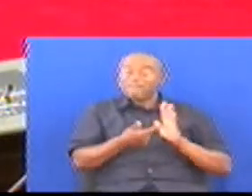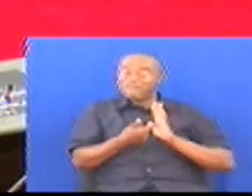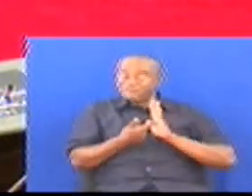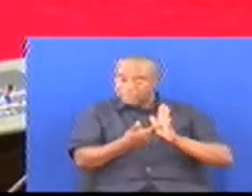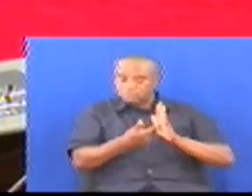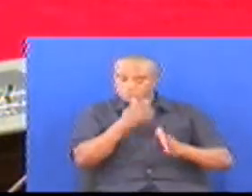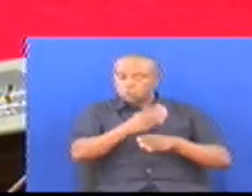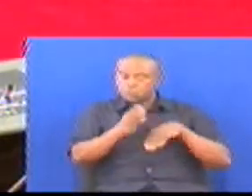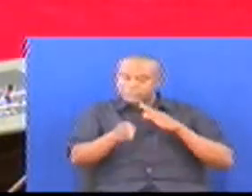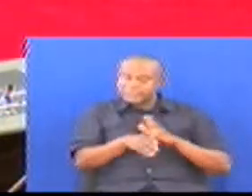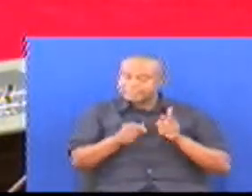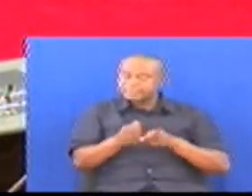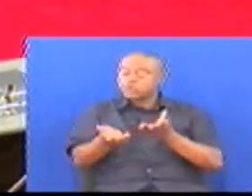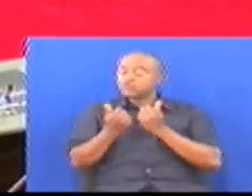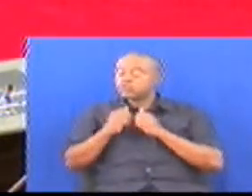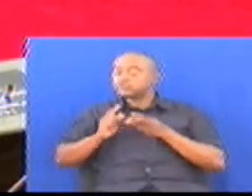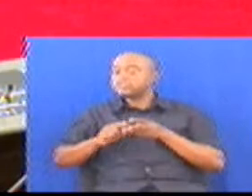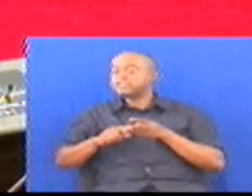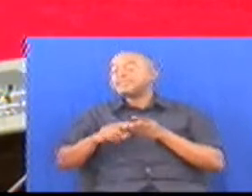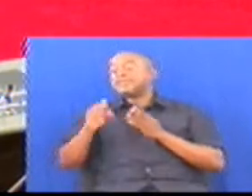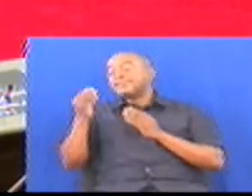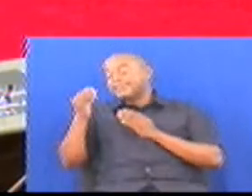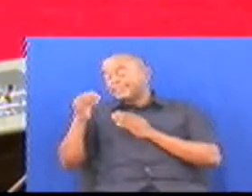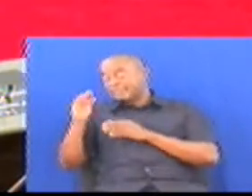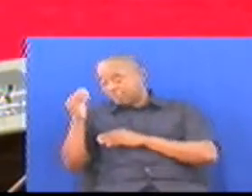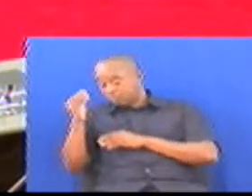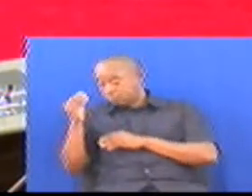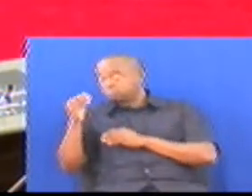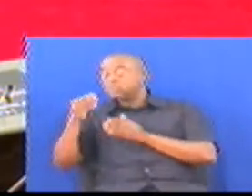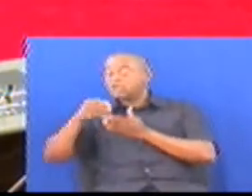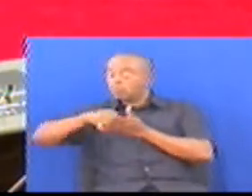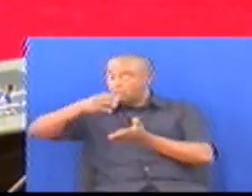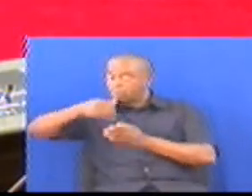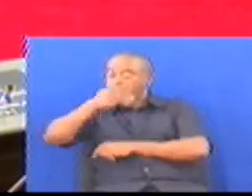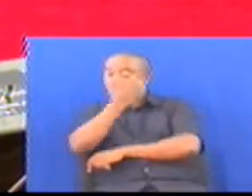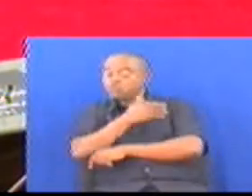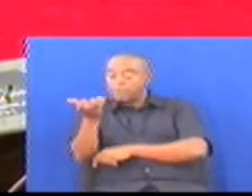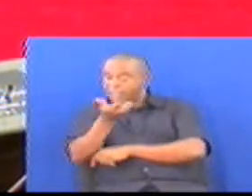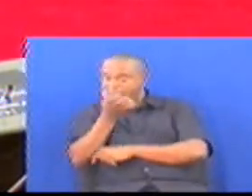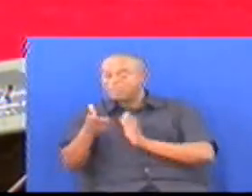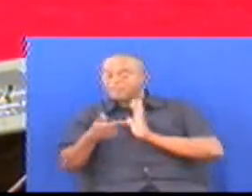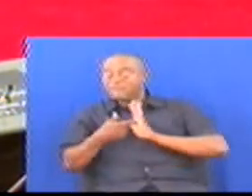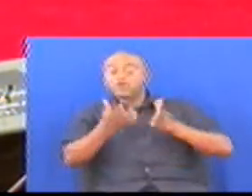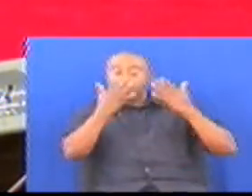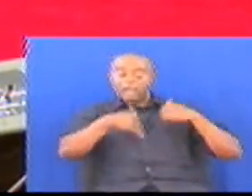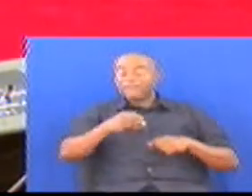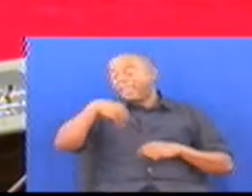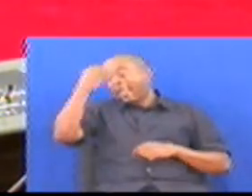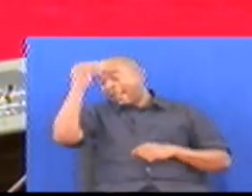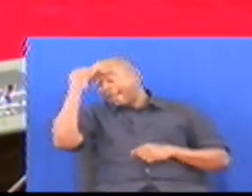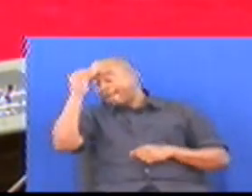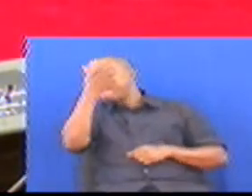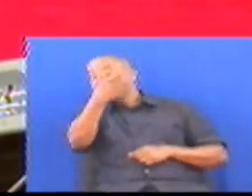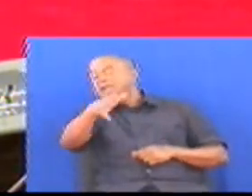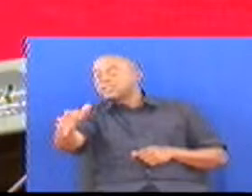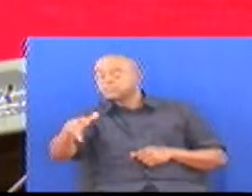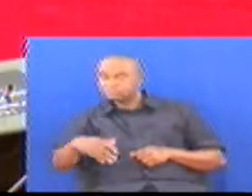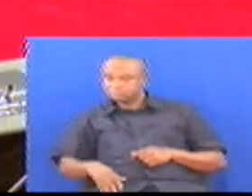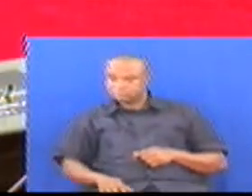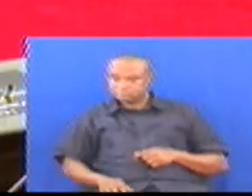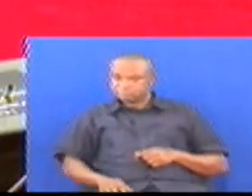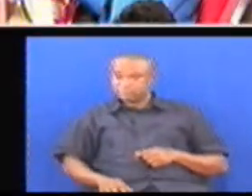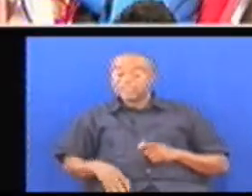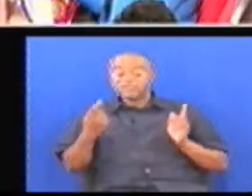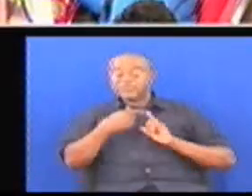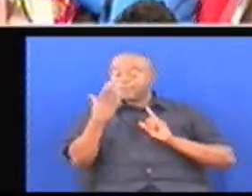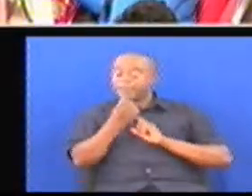ujenzi, uchukuzi na nishati, na ugharamiaji wa huduma za jamii, yani afya, elimu na maji. Mwenendo mzuri wa ukuaji wa